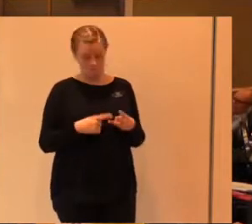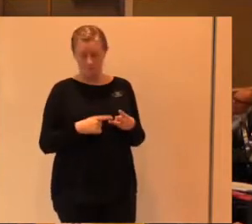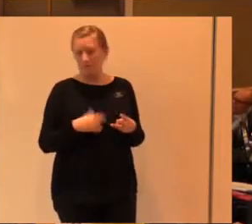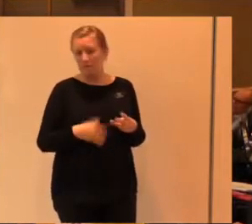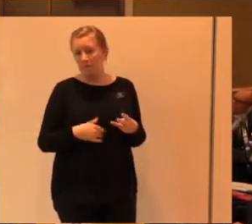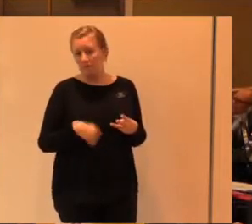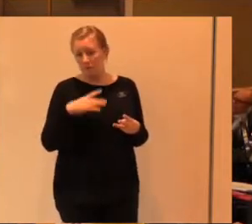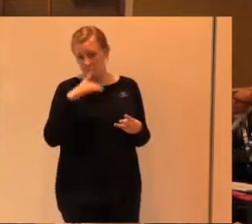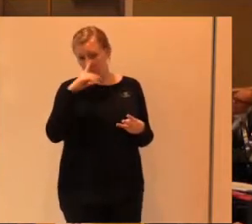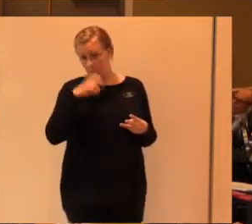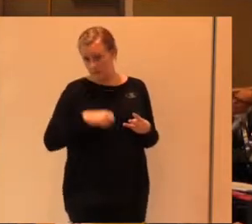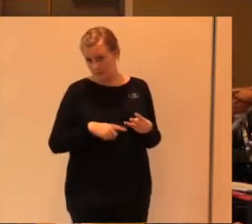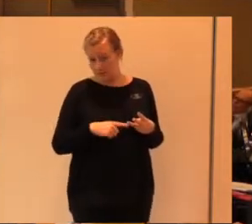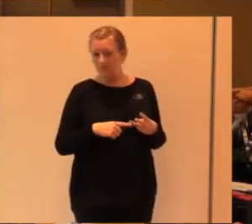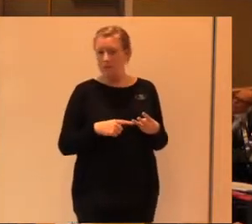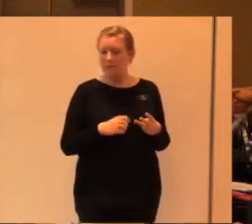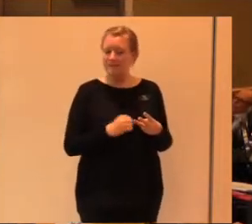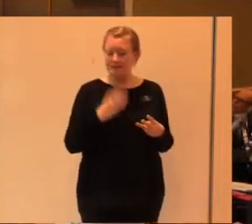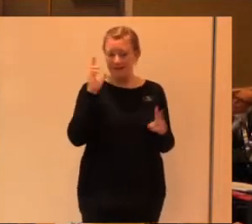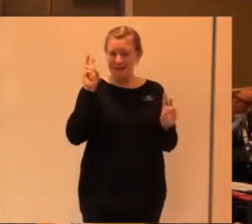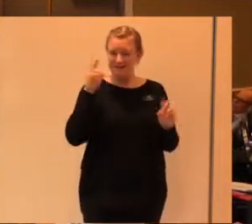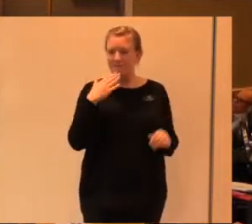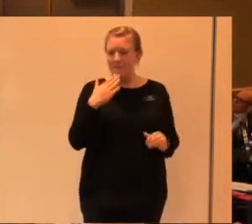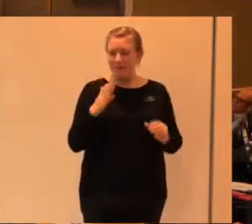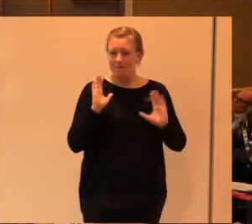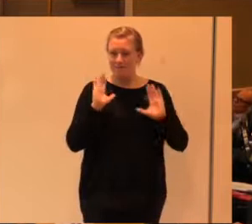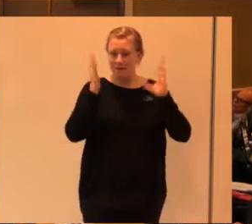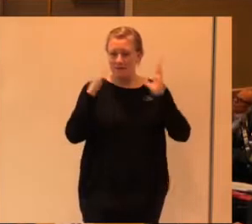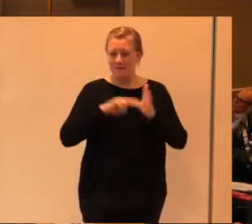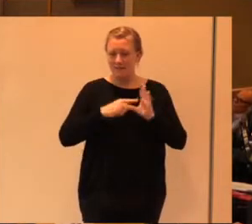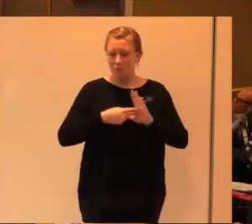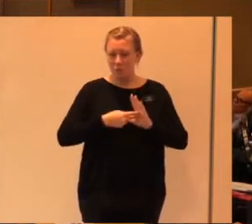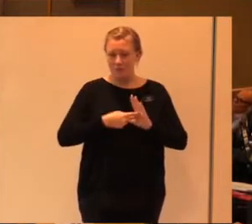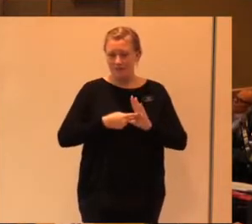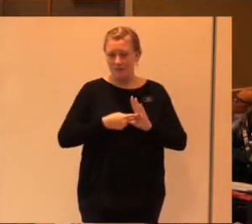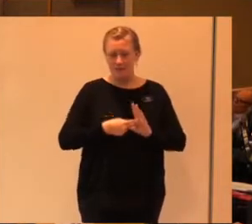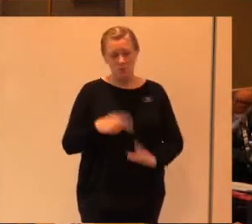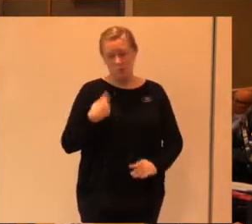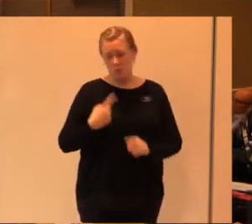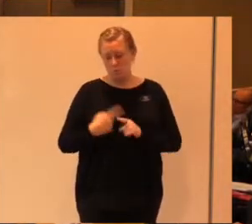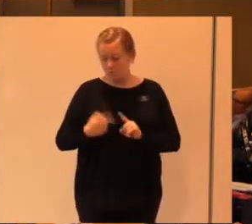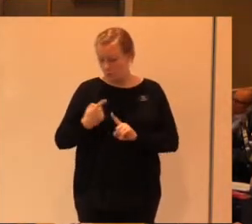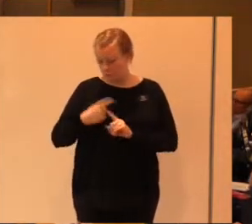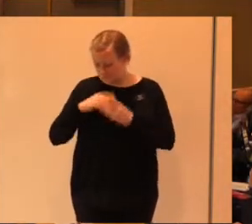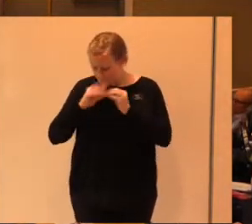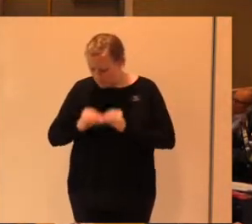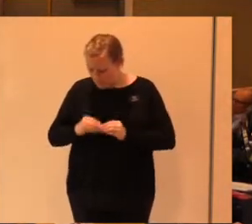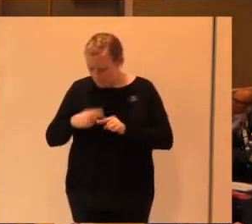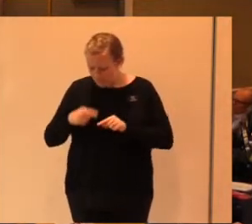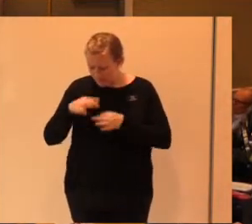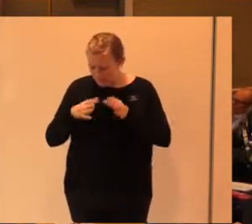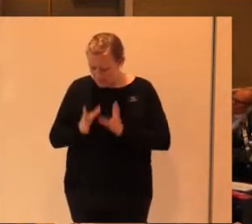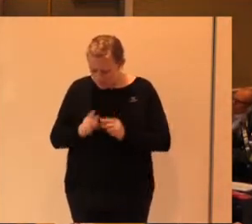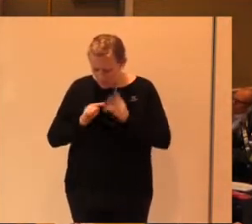kalla, eller som kallas välfärdsteknologi. De håller nu på att sätta definitioner på det här. Och det skulle väl